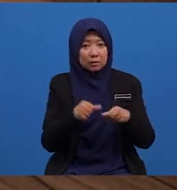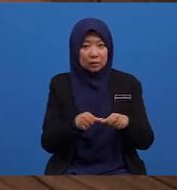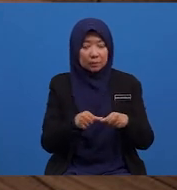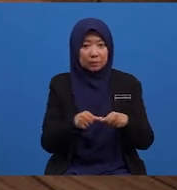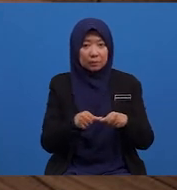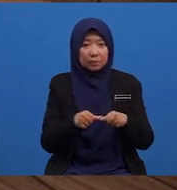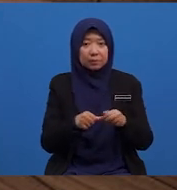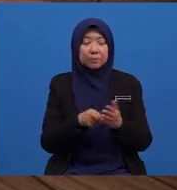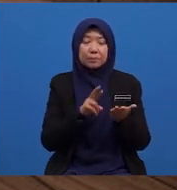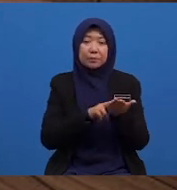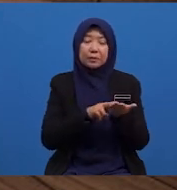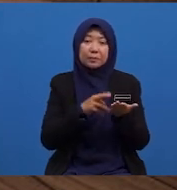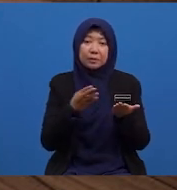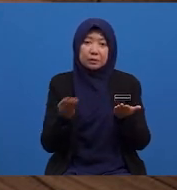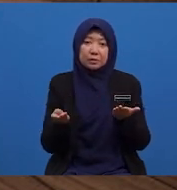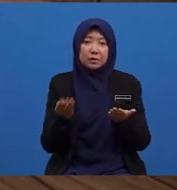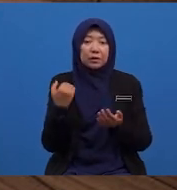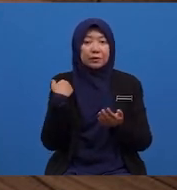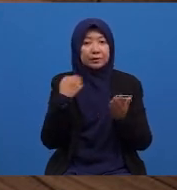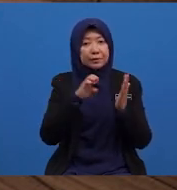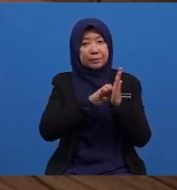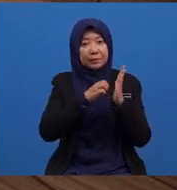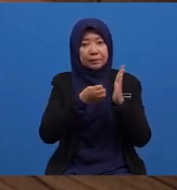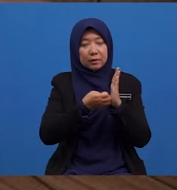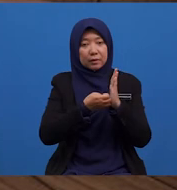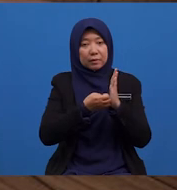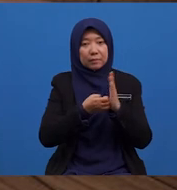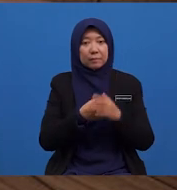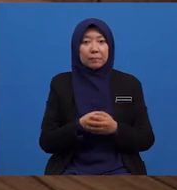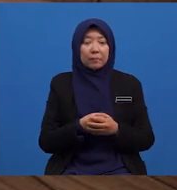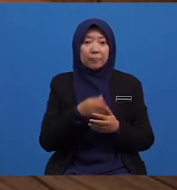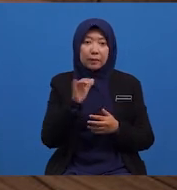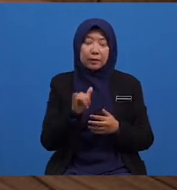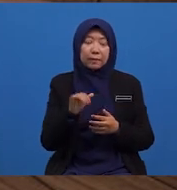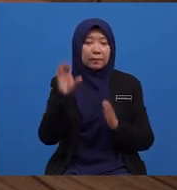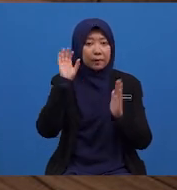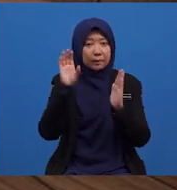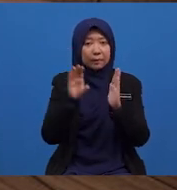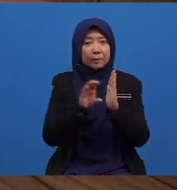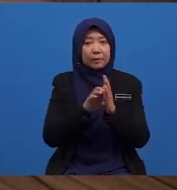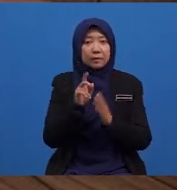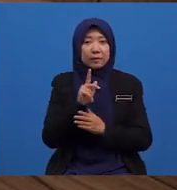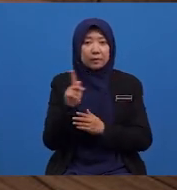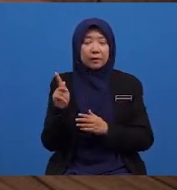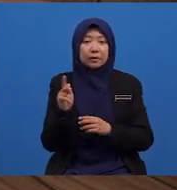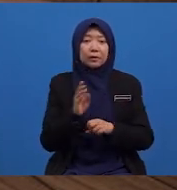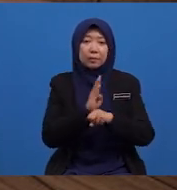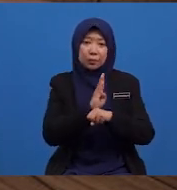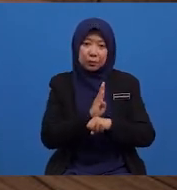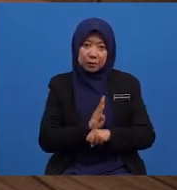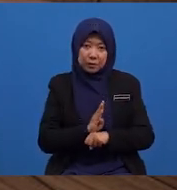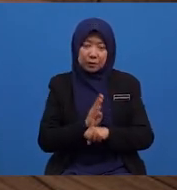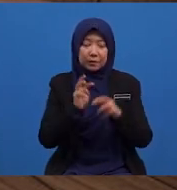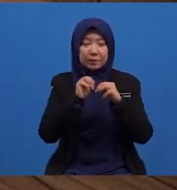itu, peribahasa mengandungi pengertian yang tertentu yang menggambarkan kebudayaan